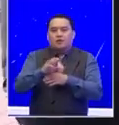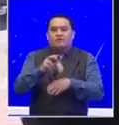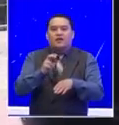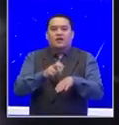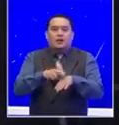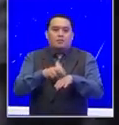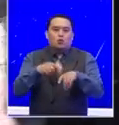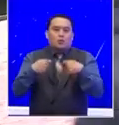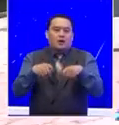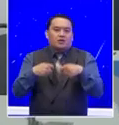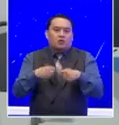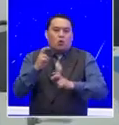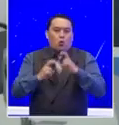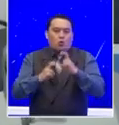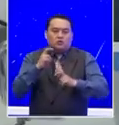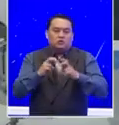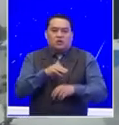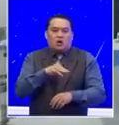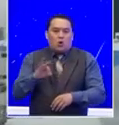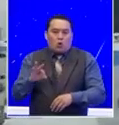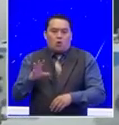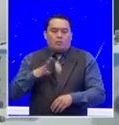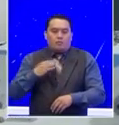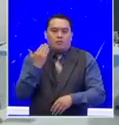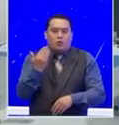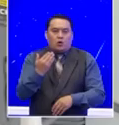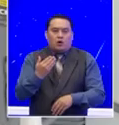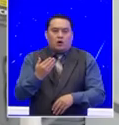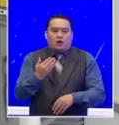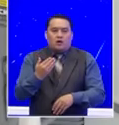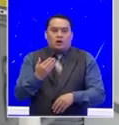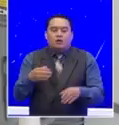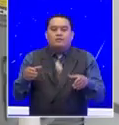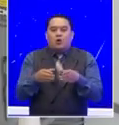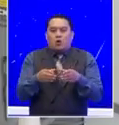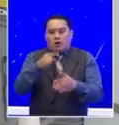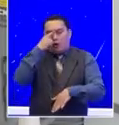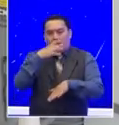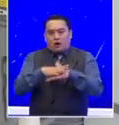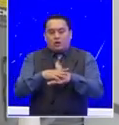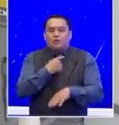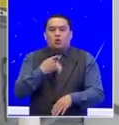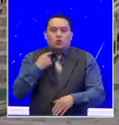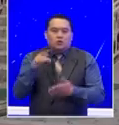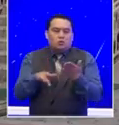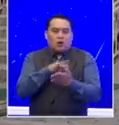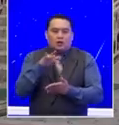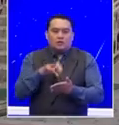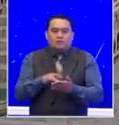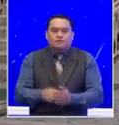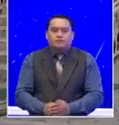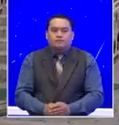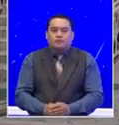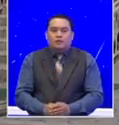региона. Учредителями предприятия стало товарищество с ограниченной ответственностью «Техноавиагрупп» при содействии акимата города Талдыкурган. В